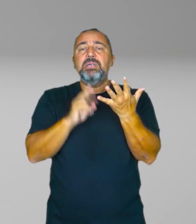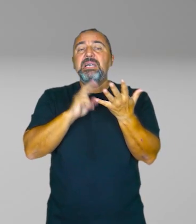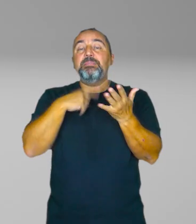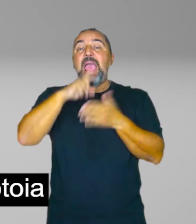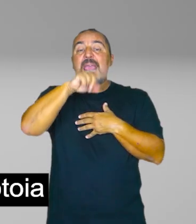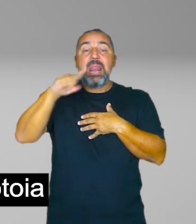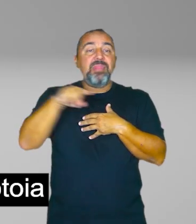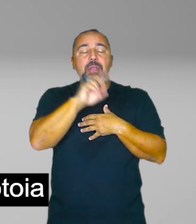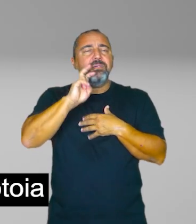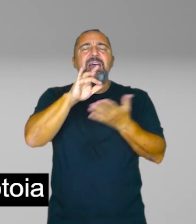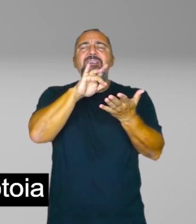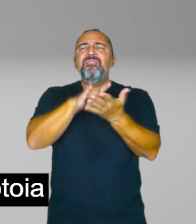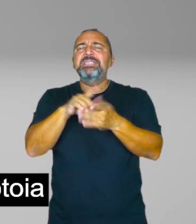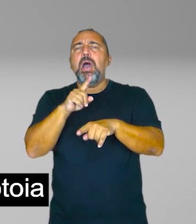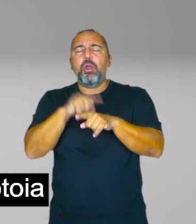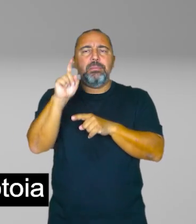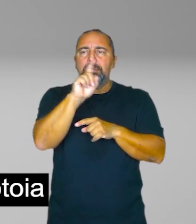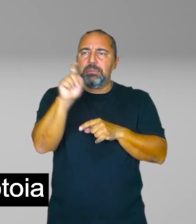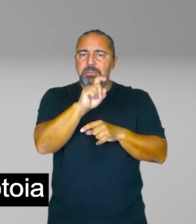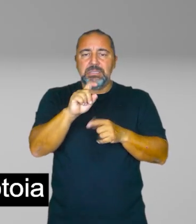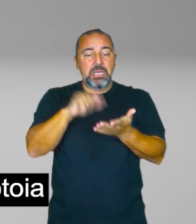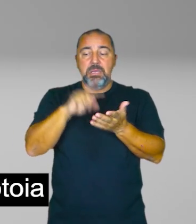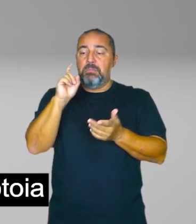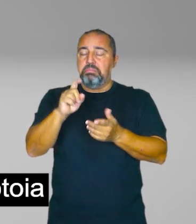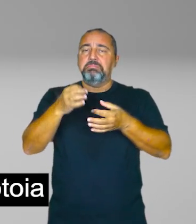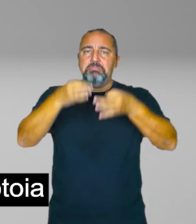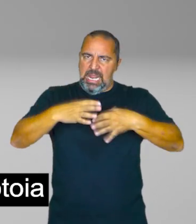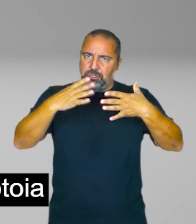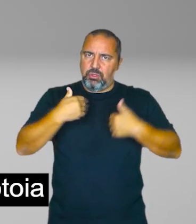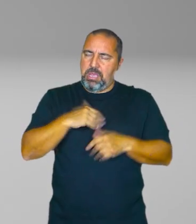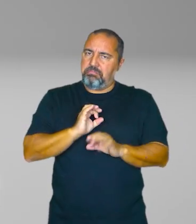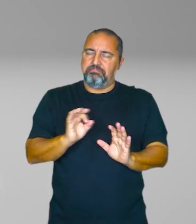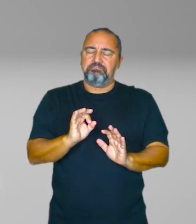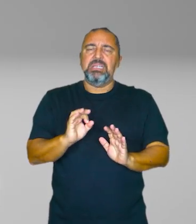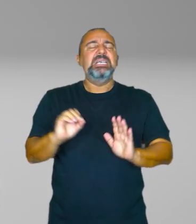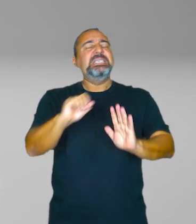5. Aukeratu data eta ordua egutegitik eta sakatu listo.